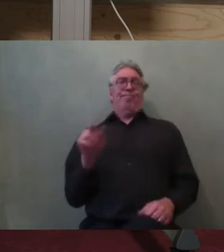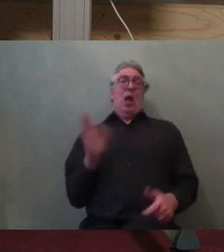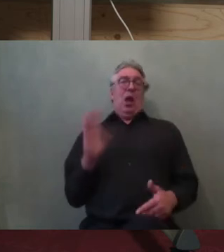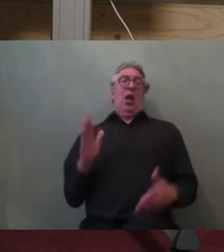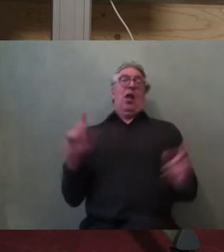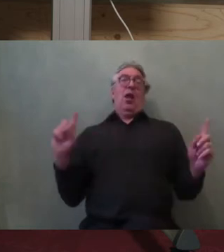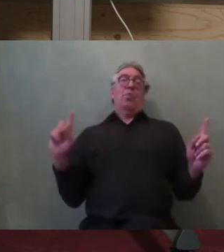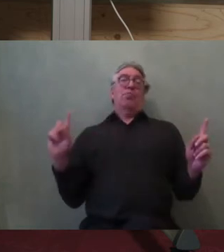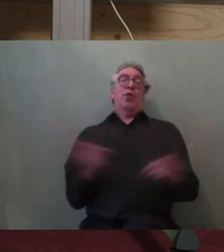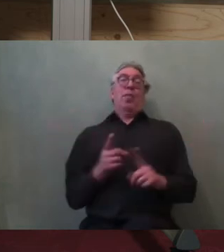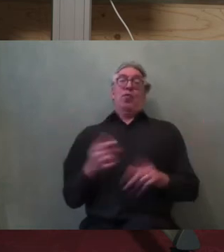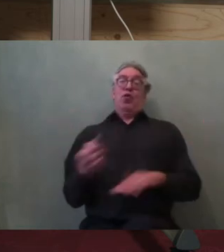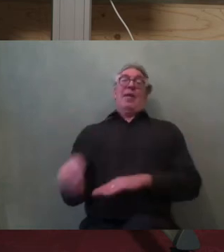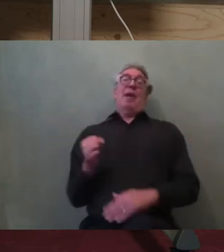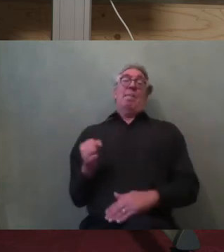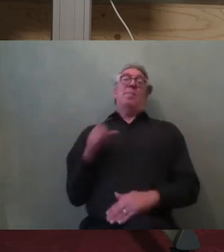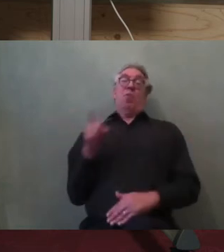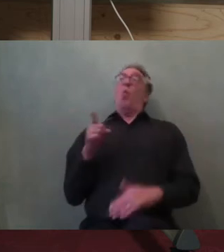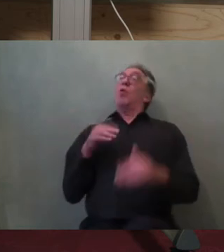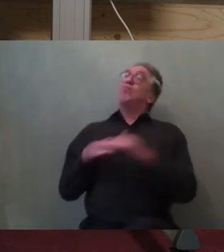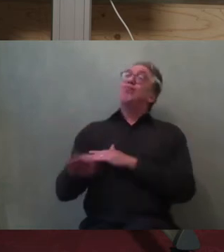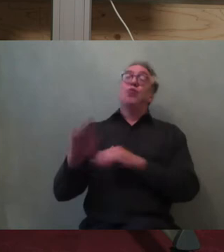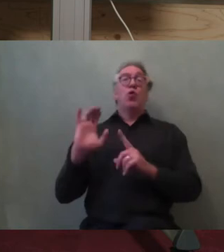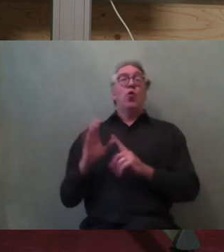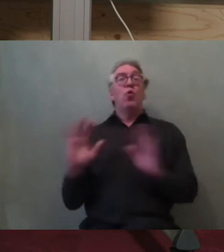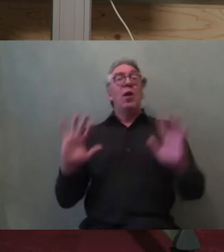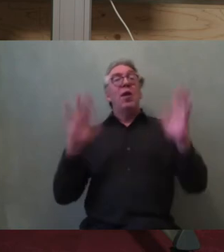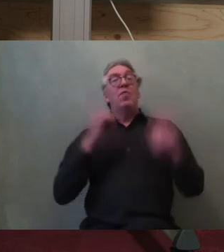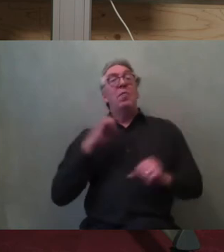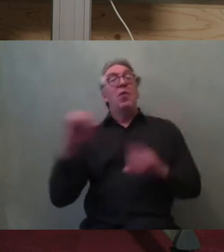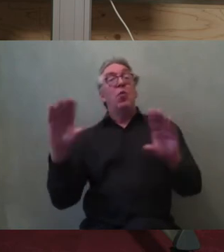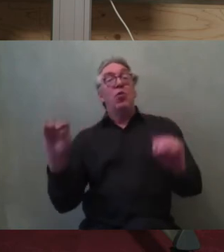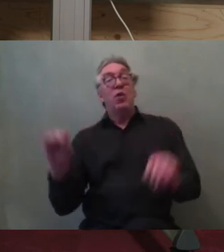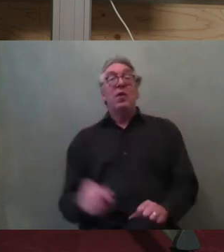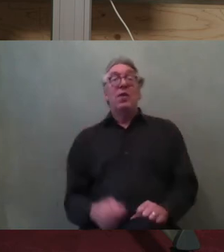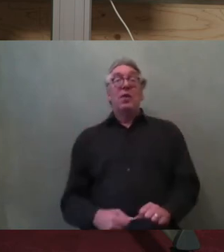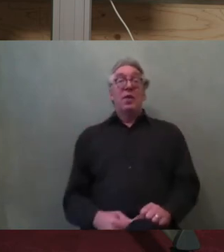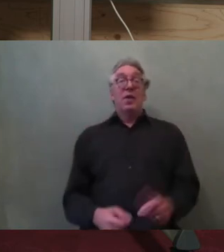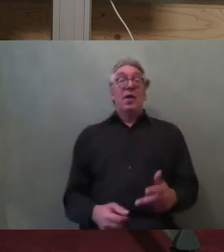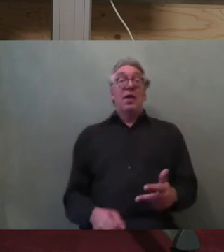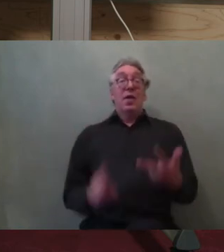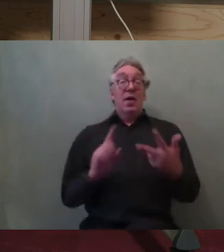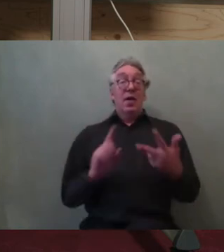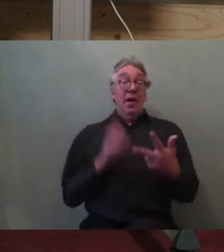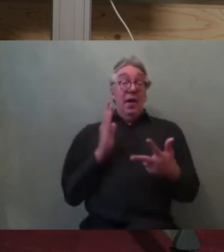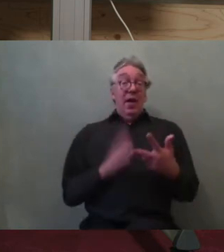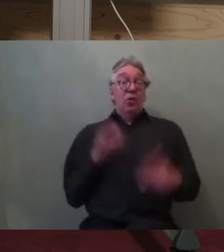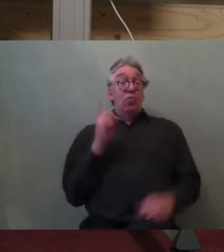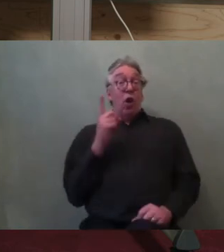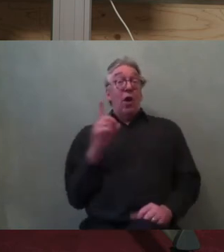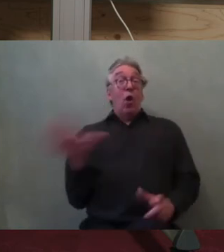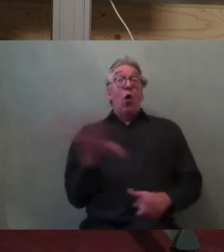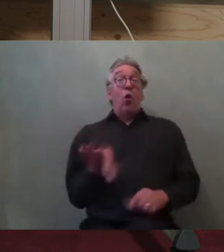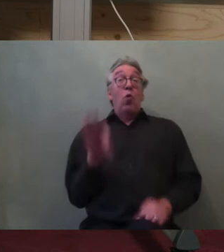bij deelname aan het culturele leven. En tot slot een ander belangrijke conclusie was dat het universele